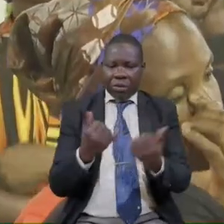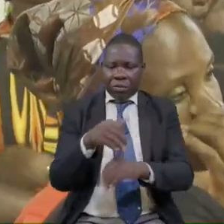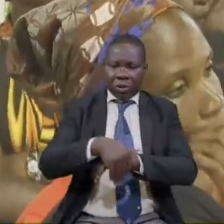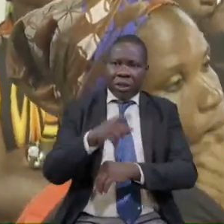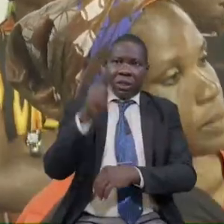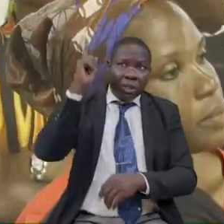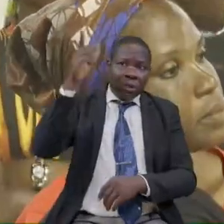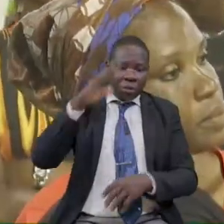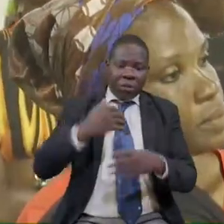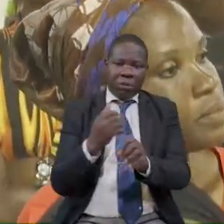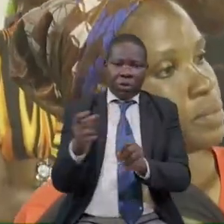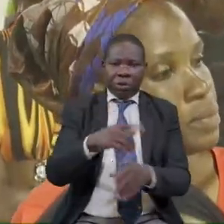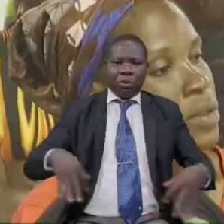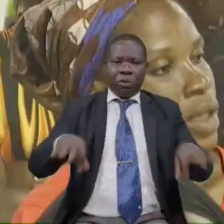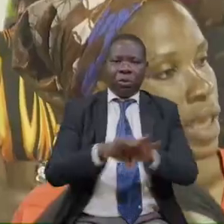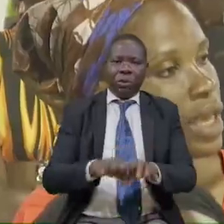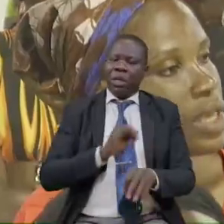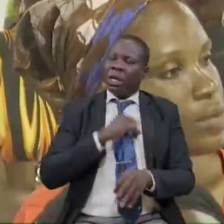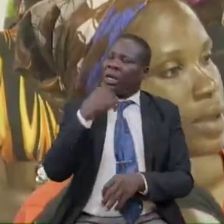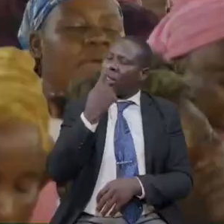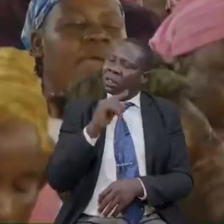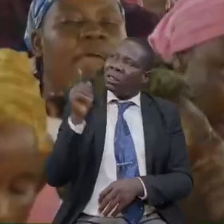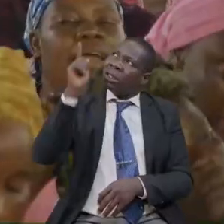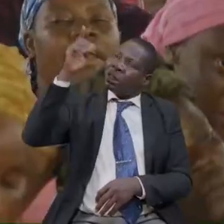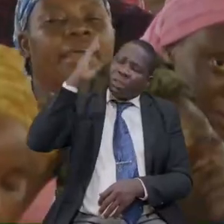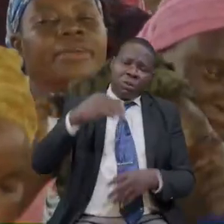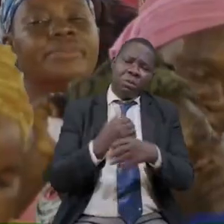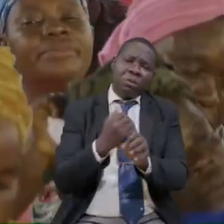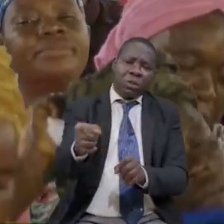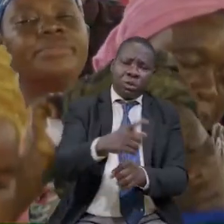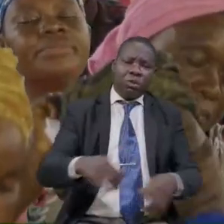digne. Je dis, il vous rendra digne.